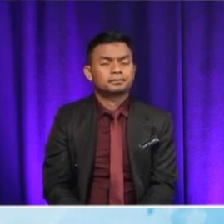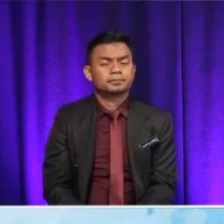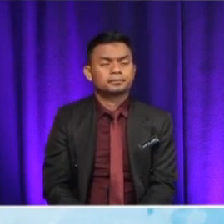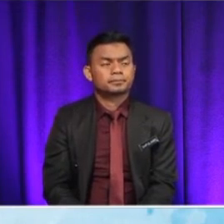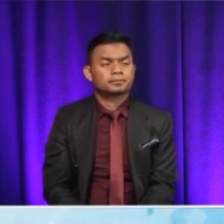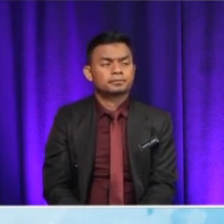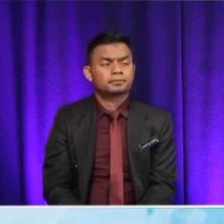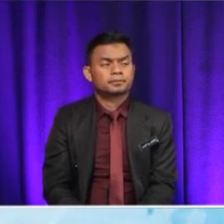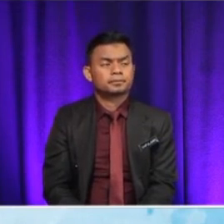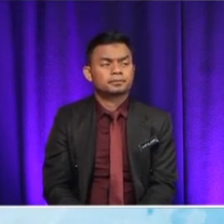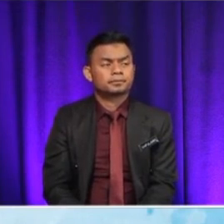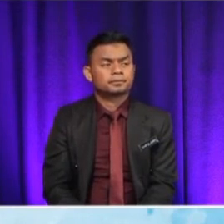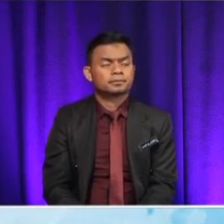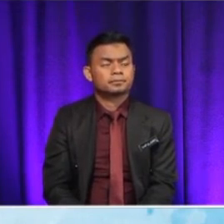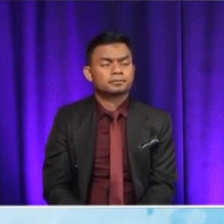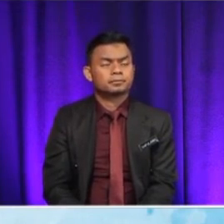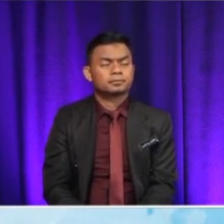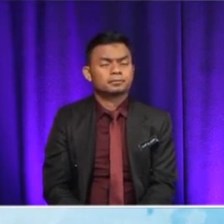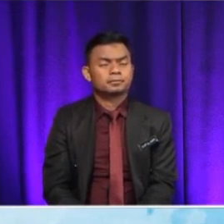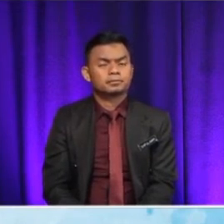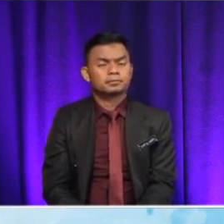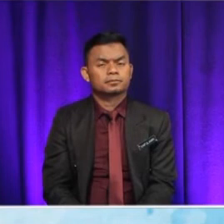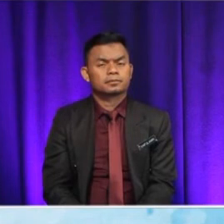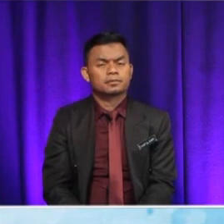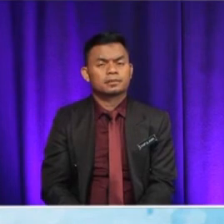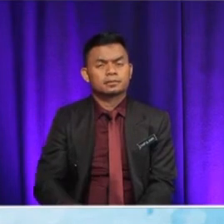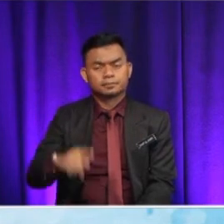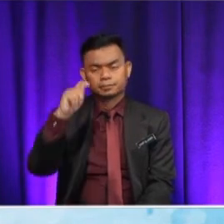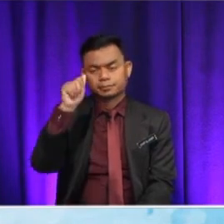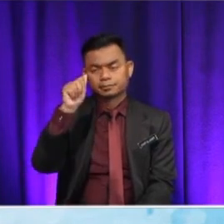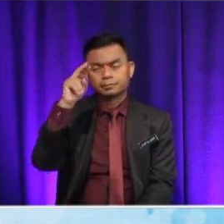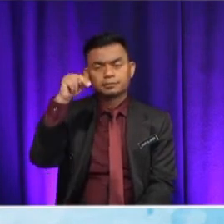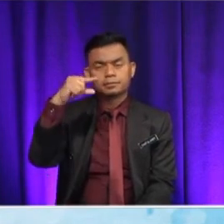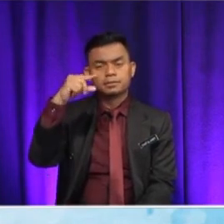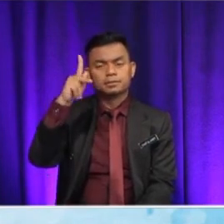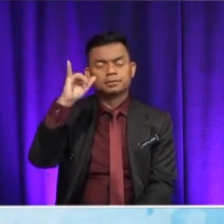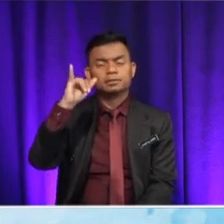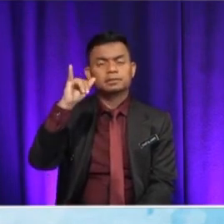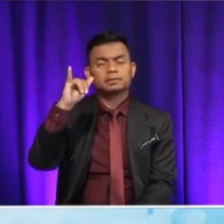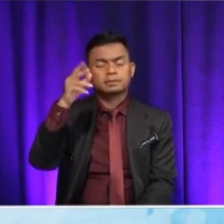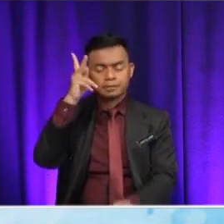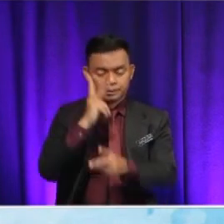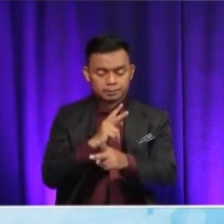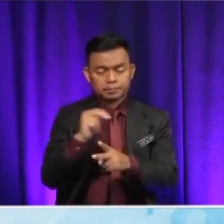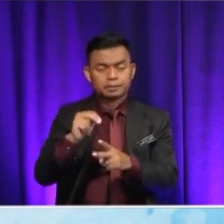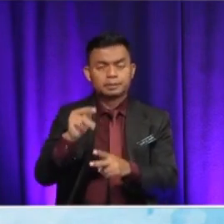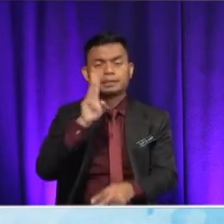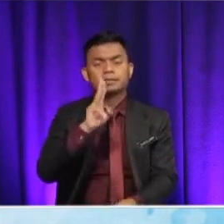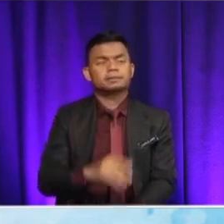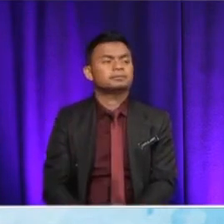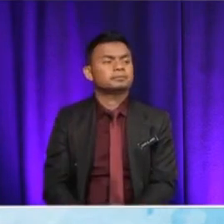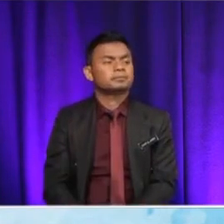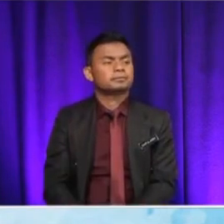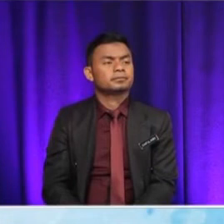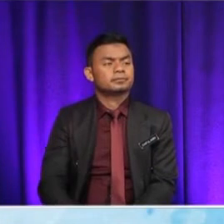Yang ini tangki simpanan air. Okey, A tangki simpanan air. Okey, betul. B apa dia? B, siapa nak cuba